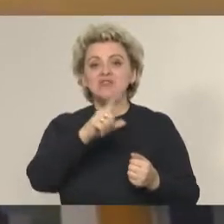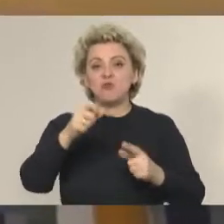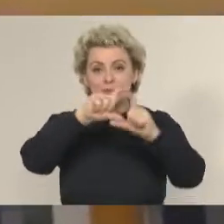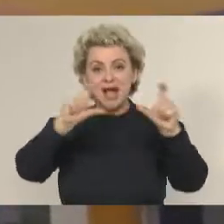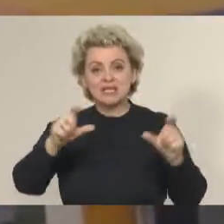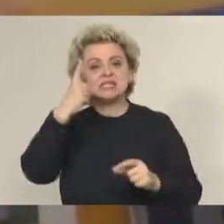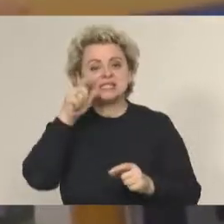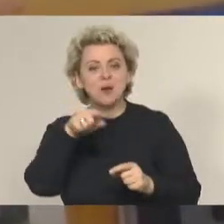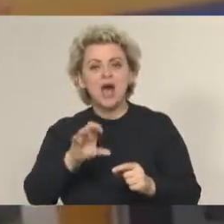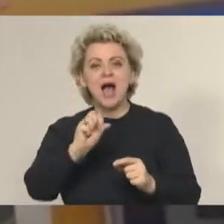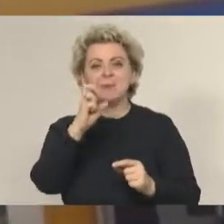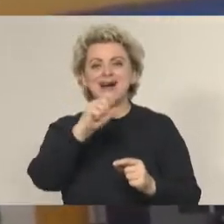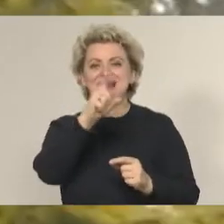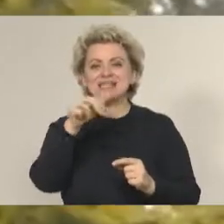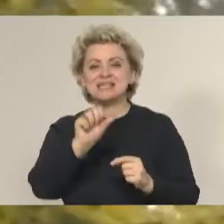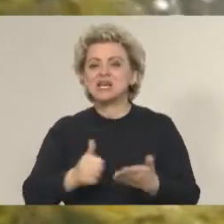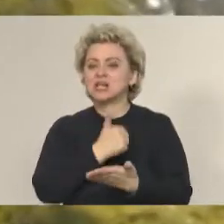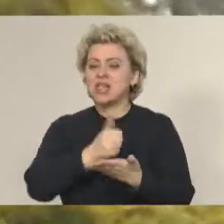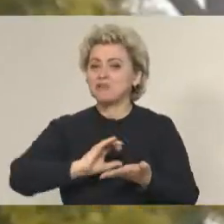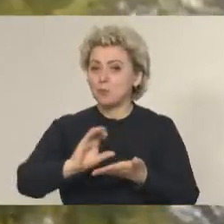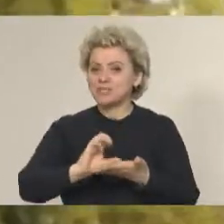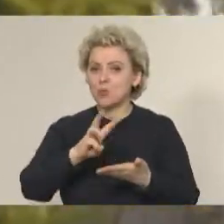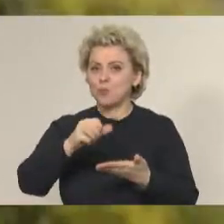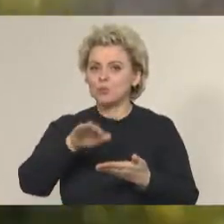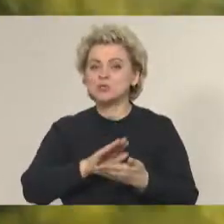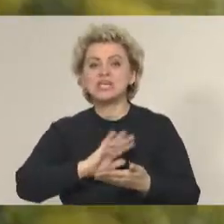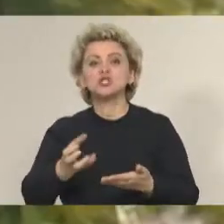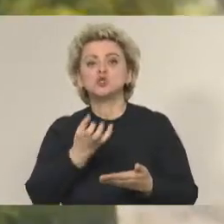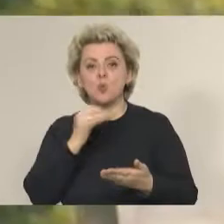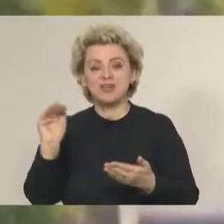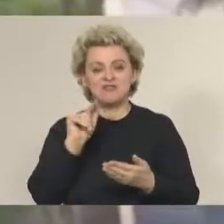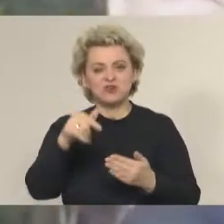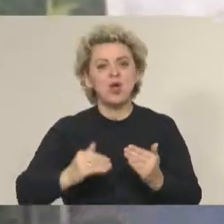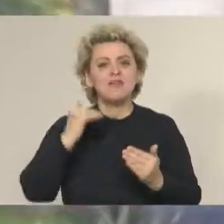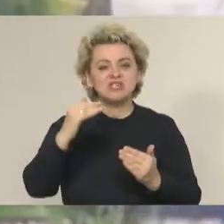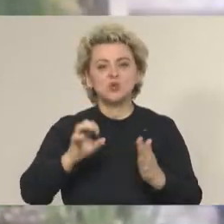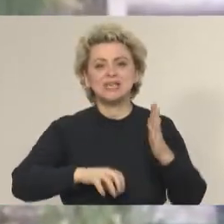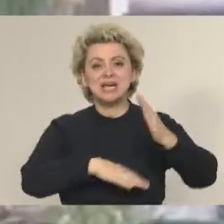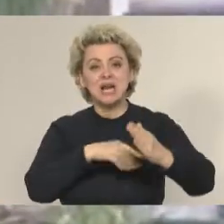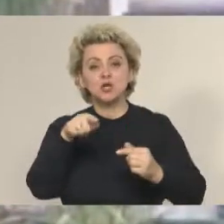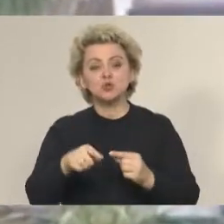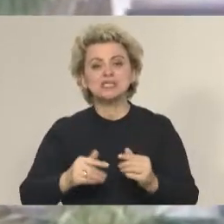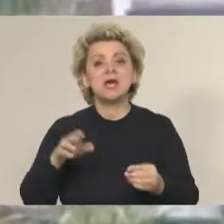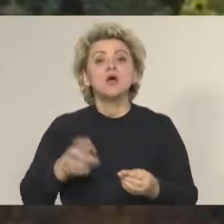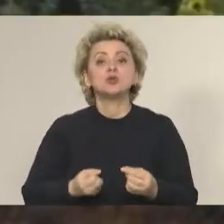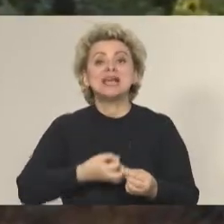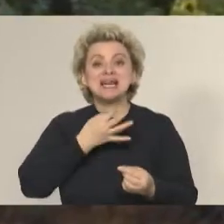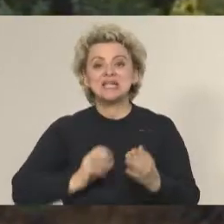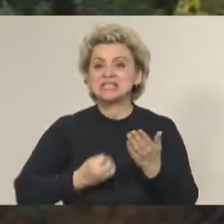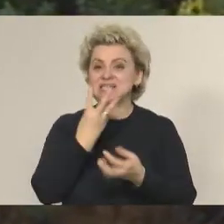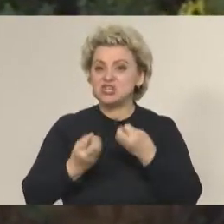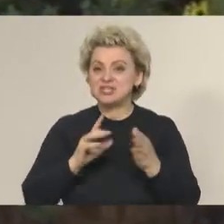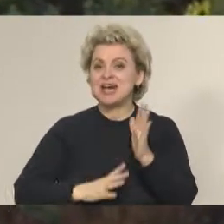Информагентства сообщают, в Абхазии, главном поставщике мимозы, не бывало теплый февраль. Высокие градусы спровоцировали раннее цветение